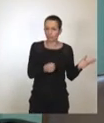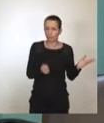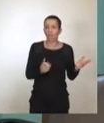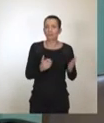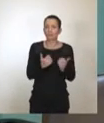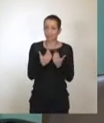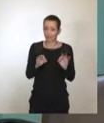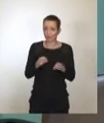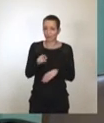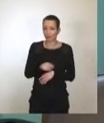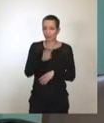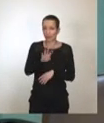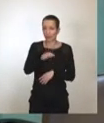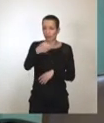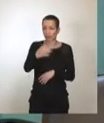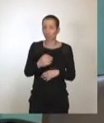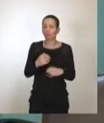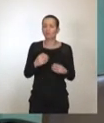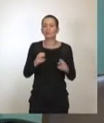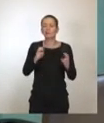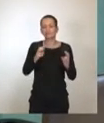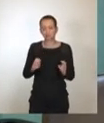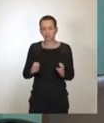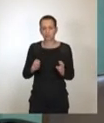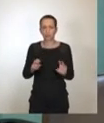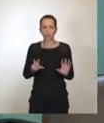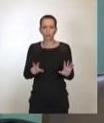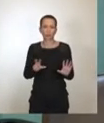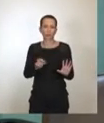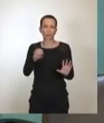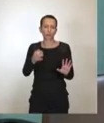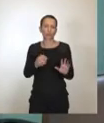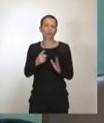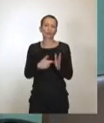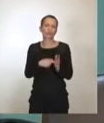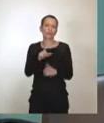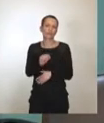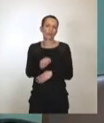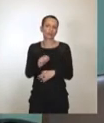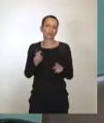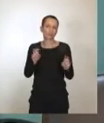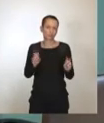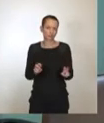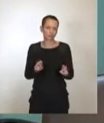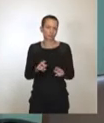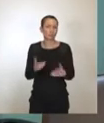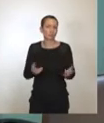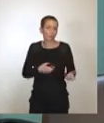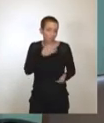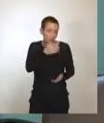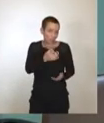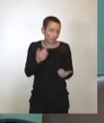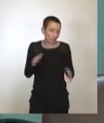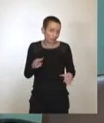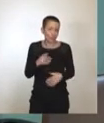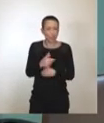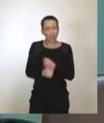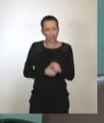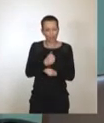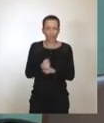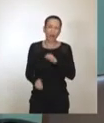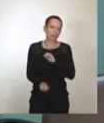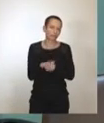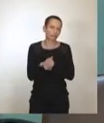de 10,4%, il baisse à 8% en 2020. Alors, comme je l'ai dit, c'est une année